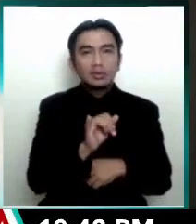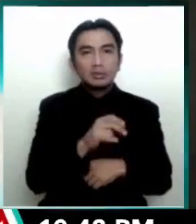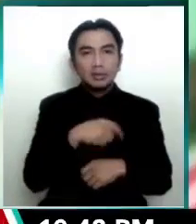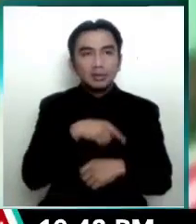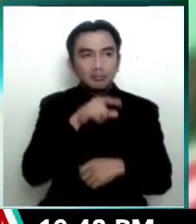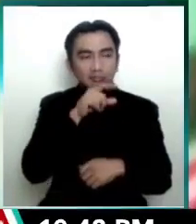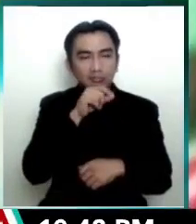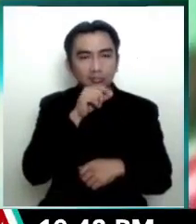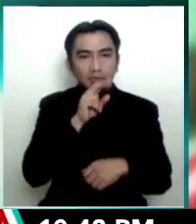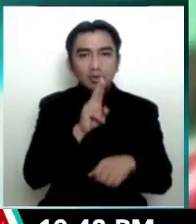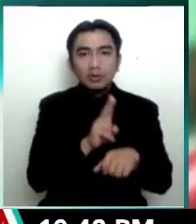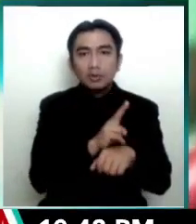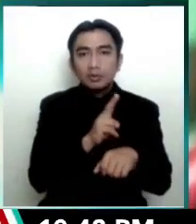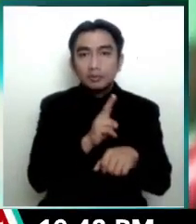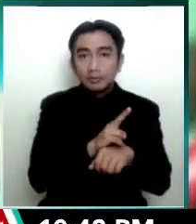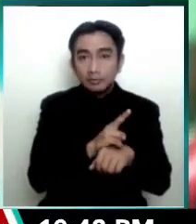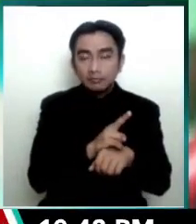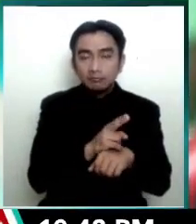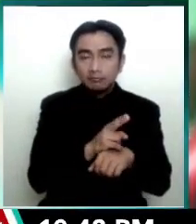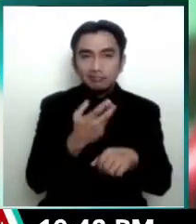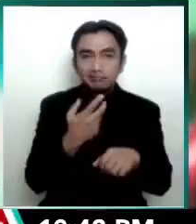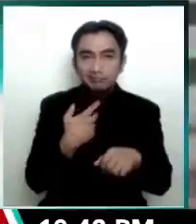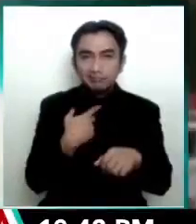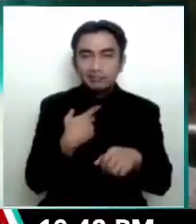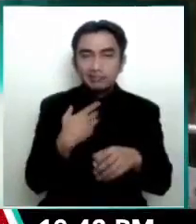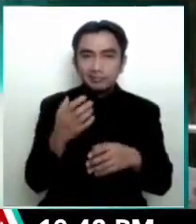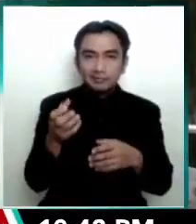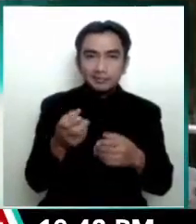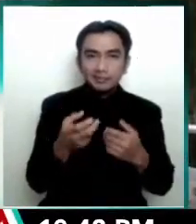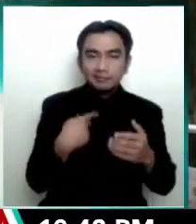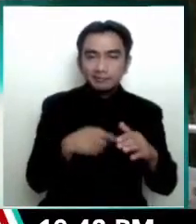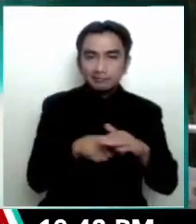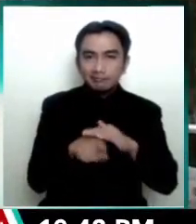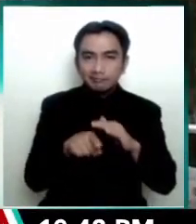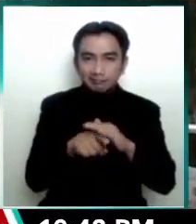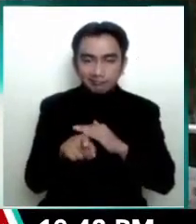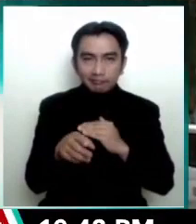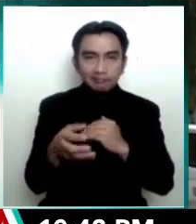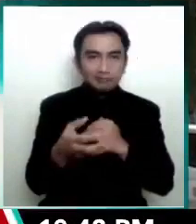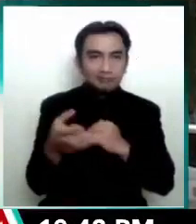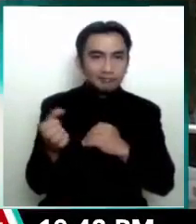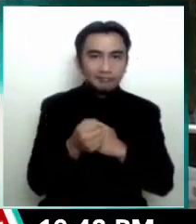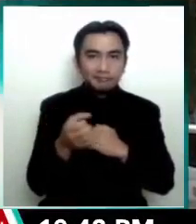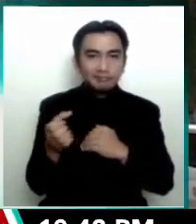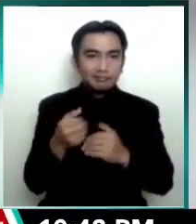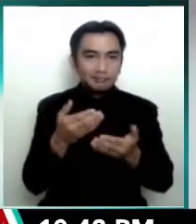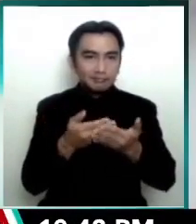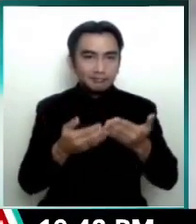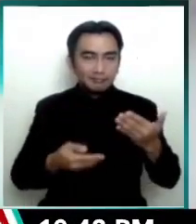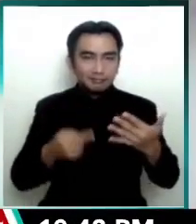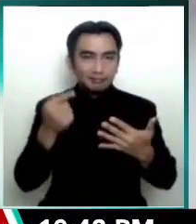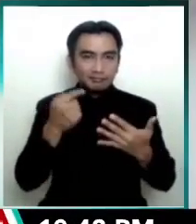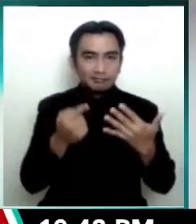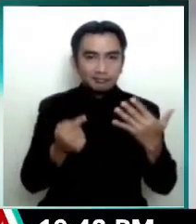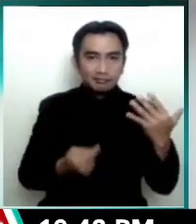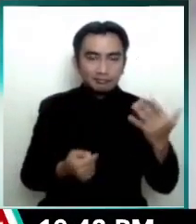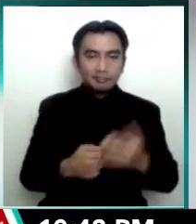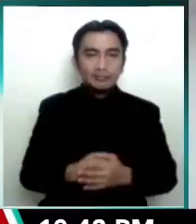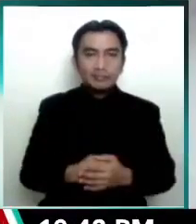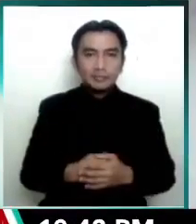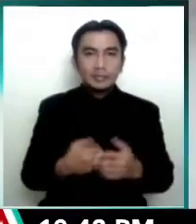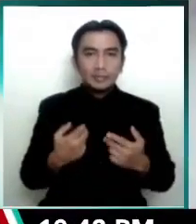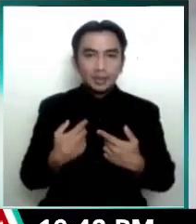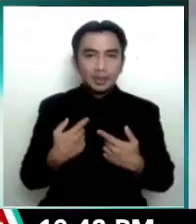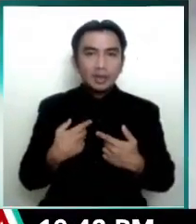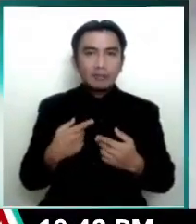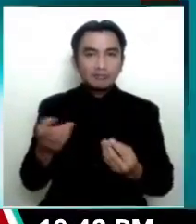ginagamit umano sa pagpuslit ng mga kontrabando. Sanda ang Bucor personnel, kabilang na ang 20 opisyal ang inalis muna